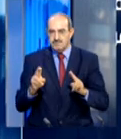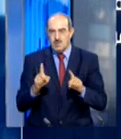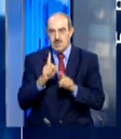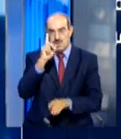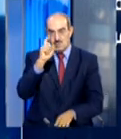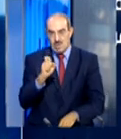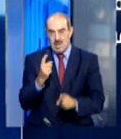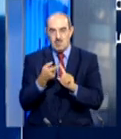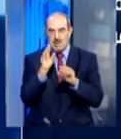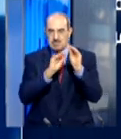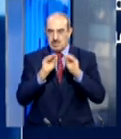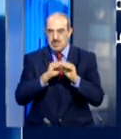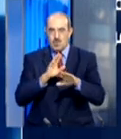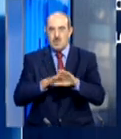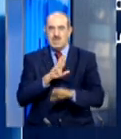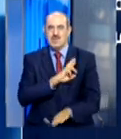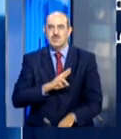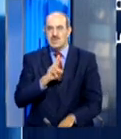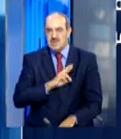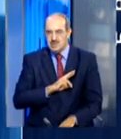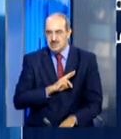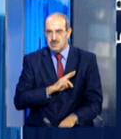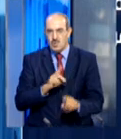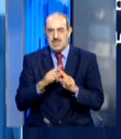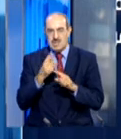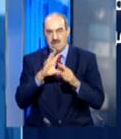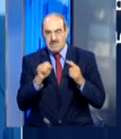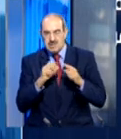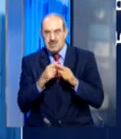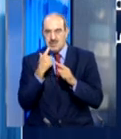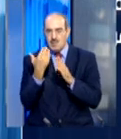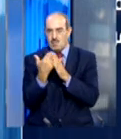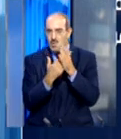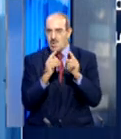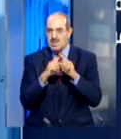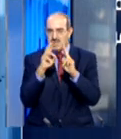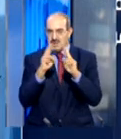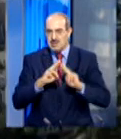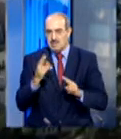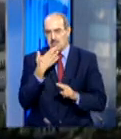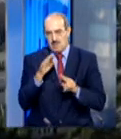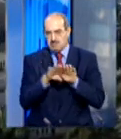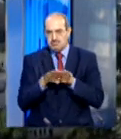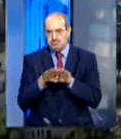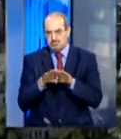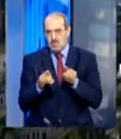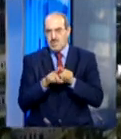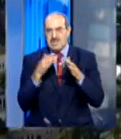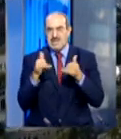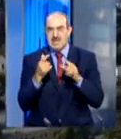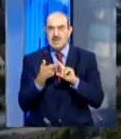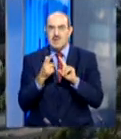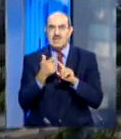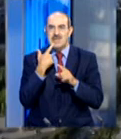من إصلاح مجلس الأمن والهيئة الأممية تحقيقا لنظام دولي أكثر عدالة. الجزائر المرتكزة